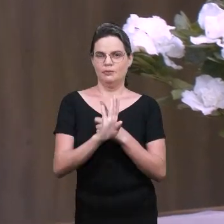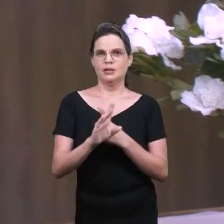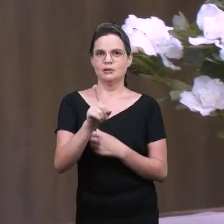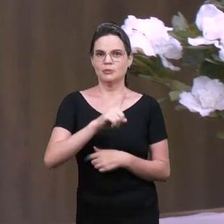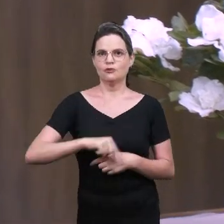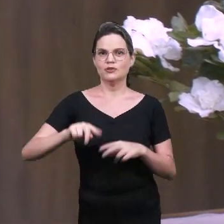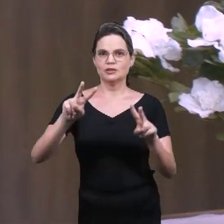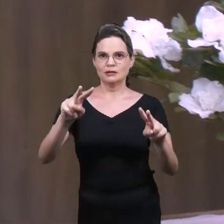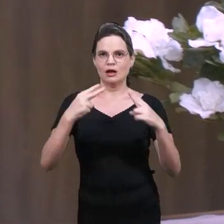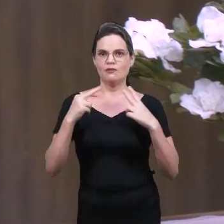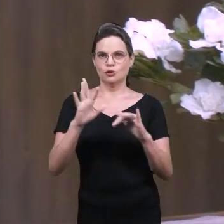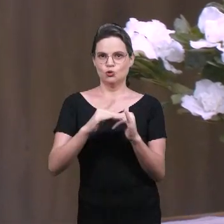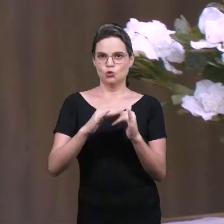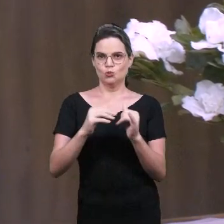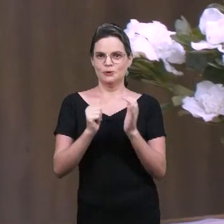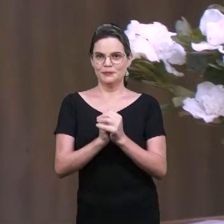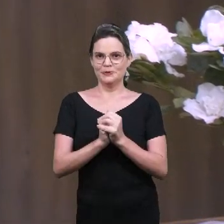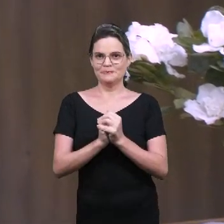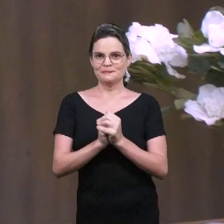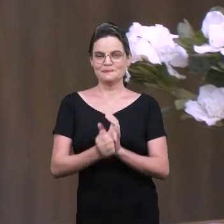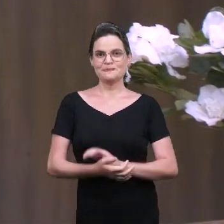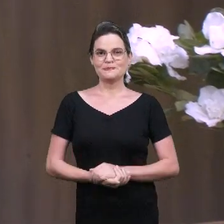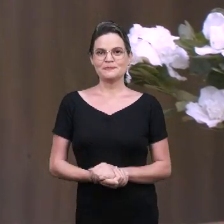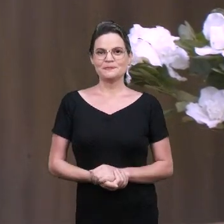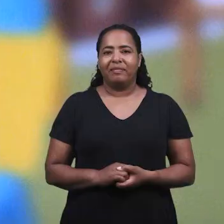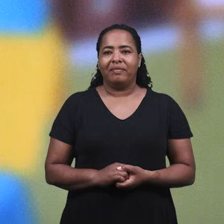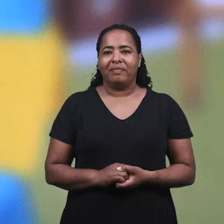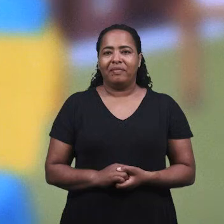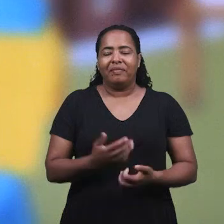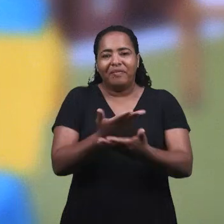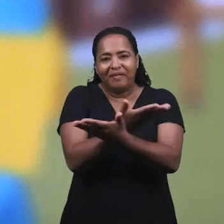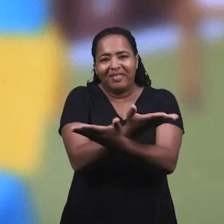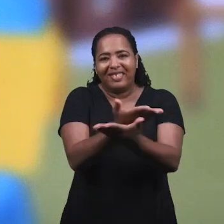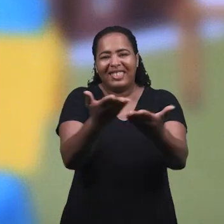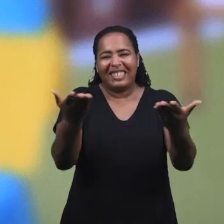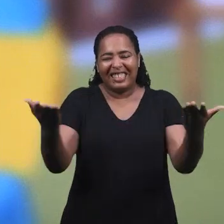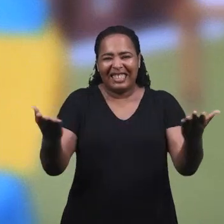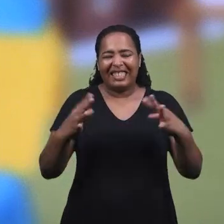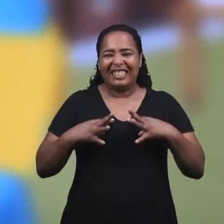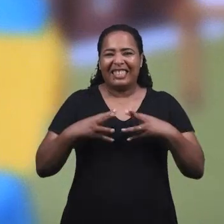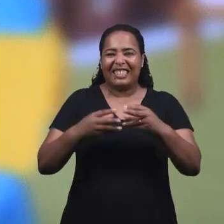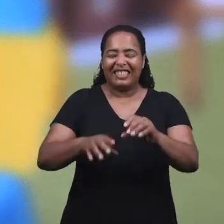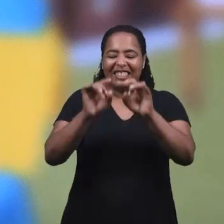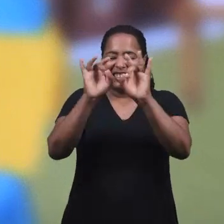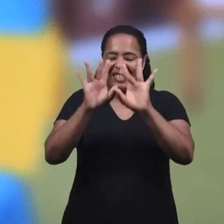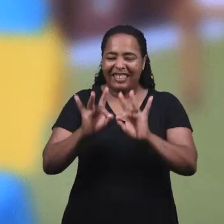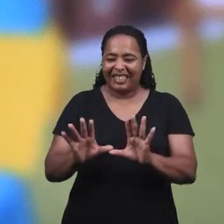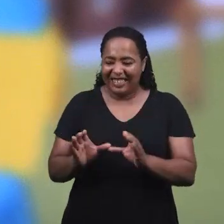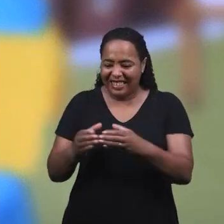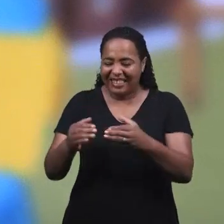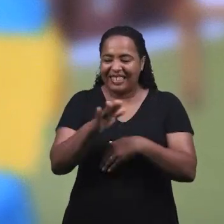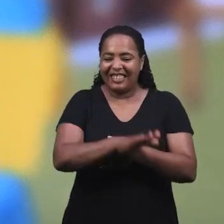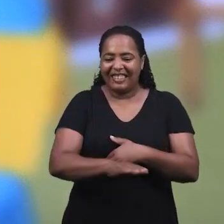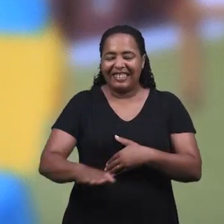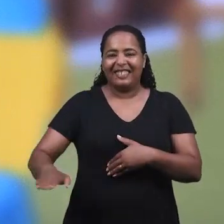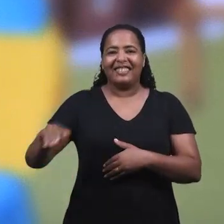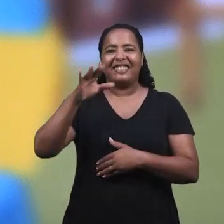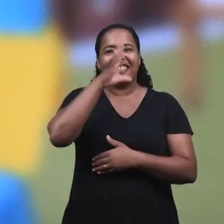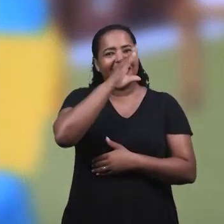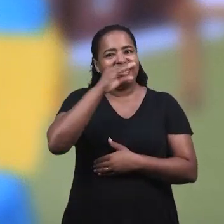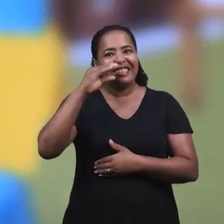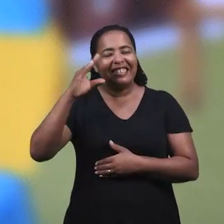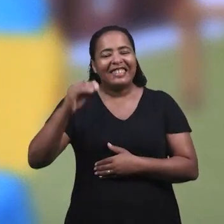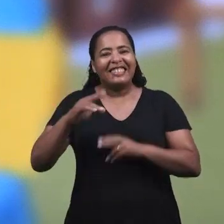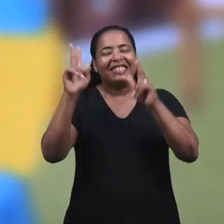les frères et sœurs et finir l'école biblique dominicale pour ceux qui la voient à la maison. Nous saluons à tous, spécialement les enfants intermédiaires et